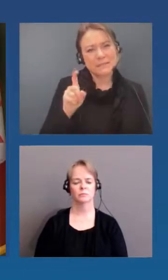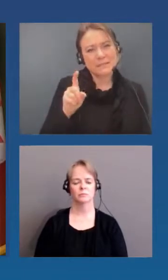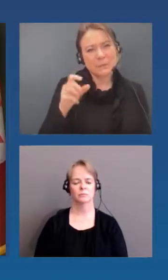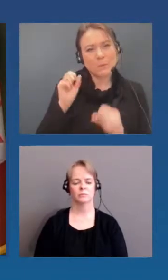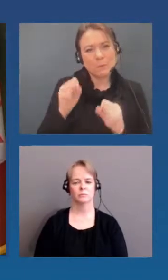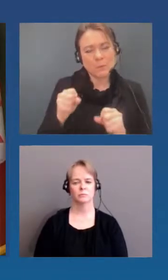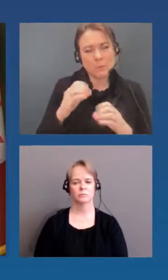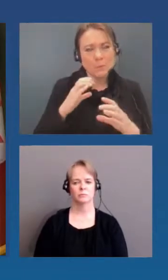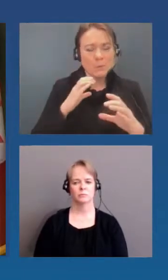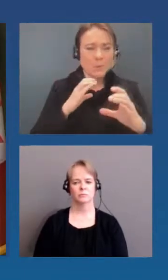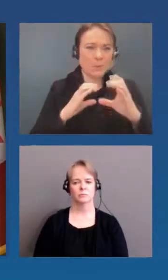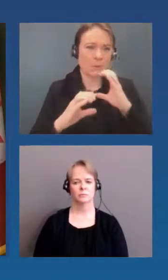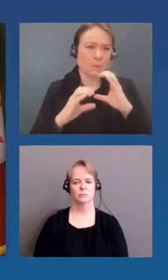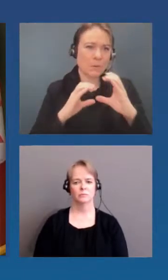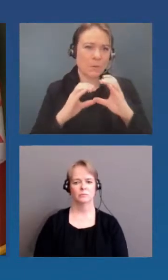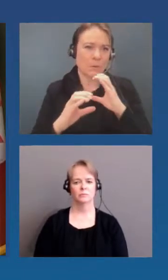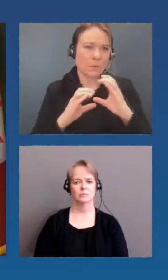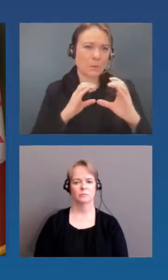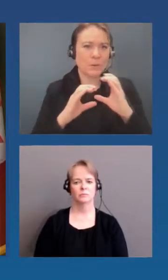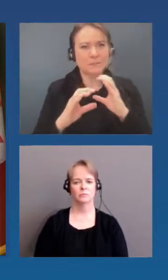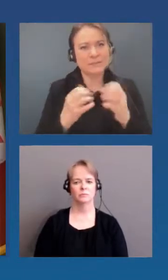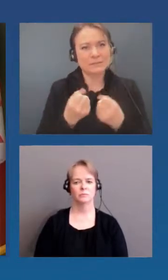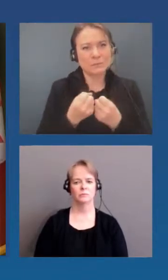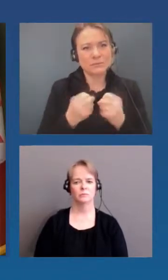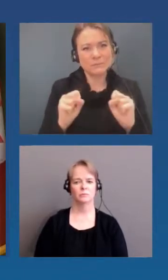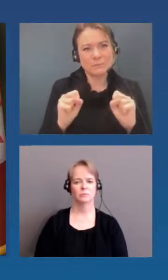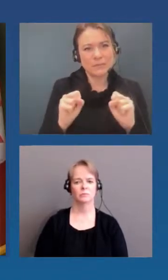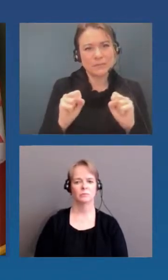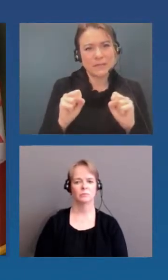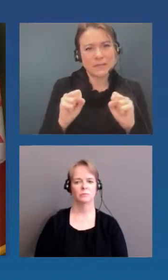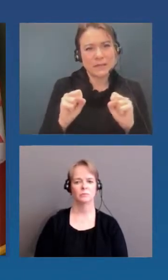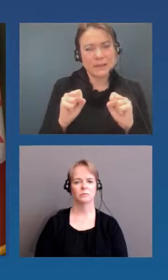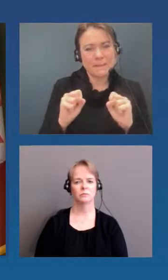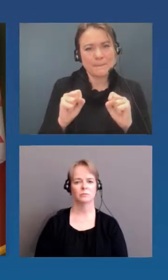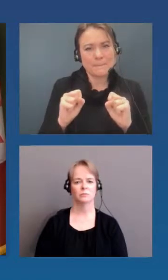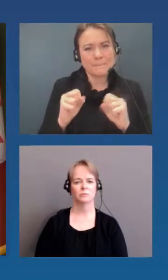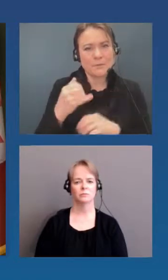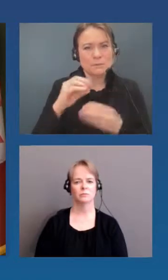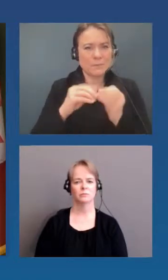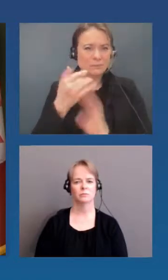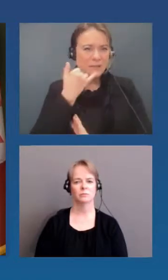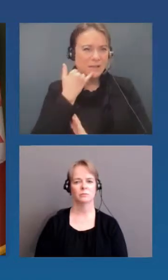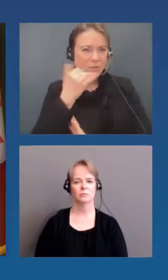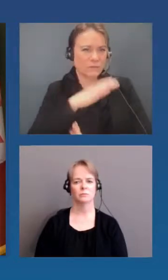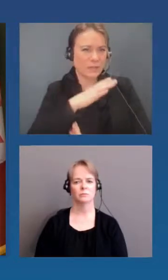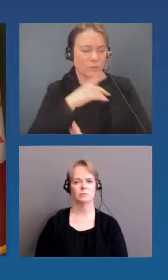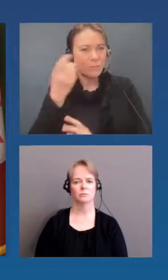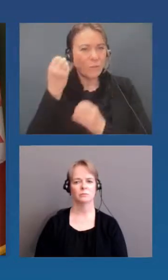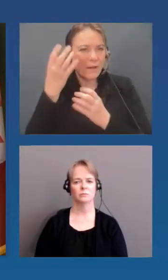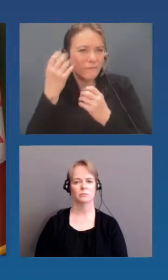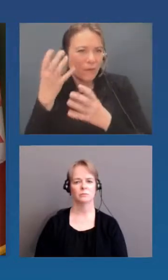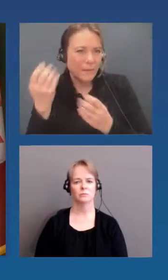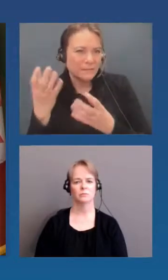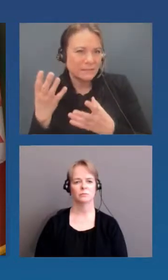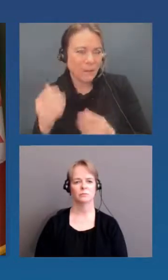moyen de communication qui est disponible pour eux, un numéro de téléphone où ils peuvent appeler pour s'informer?